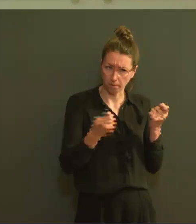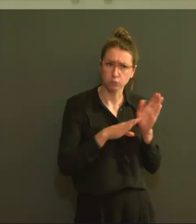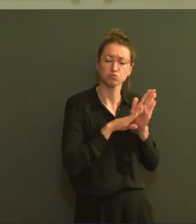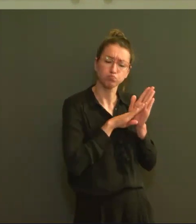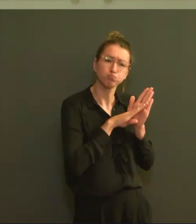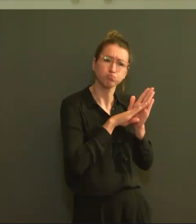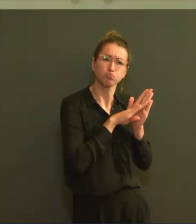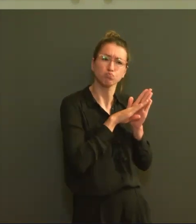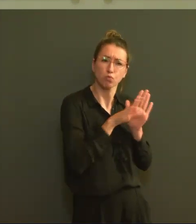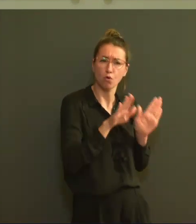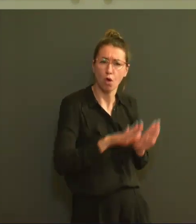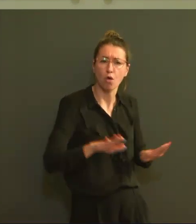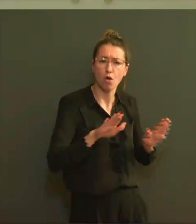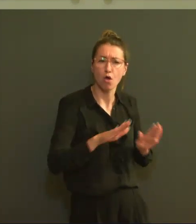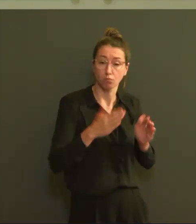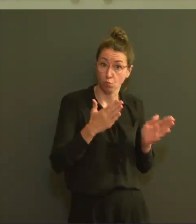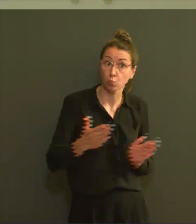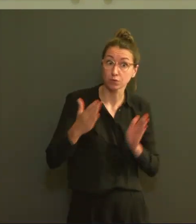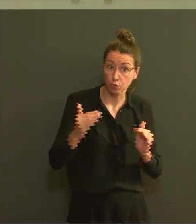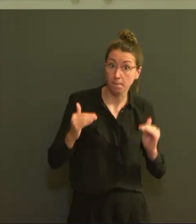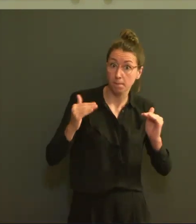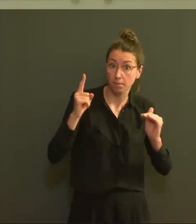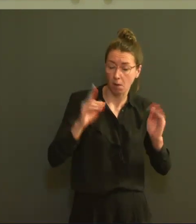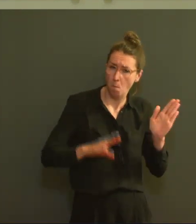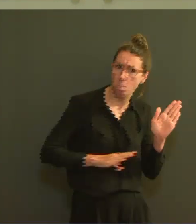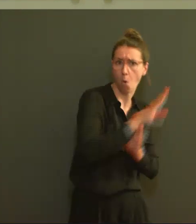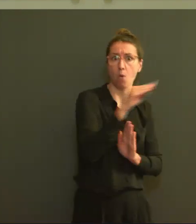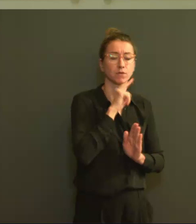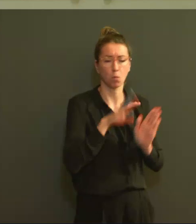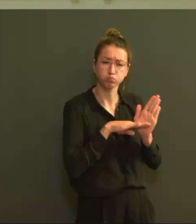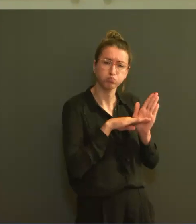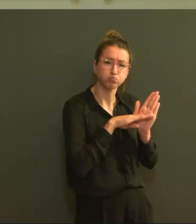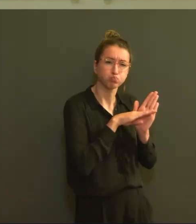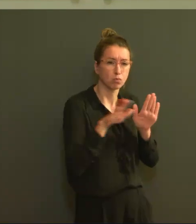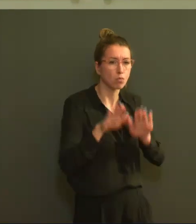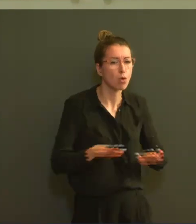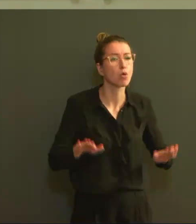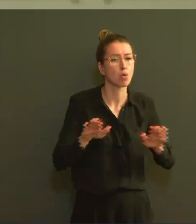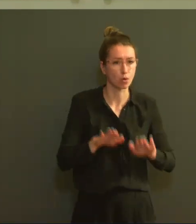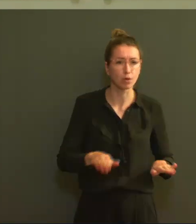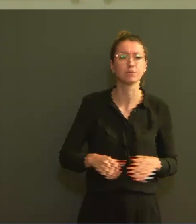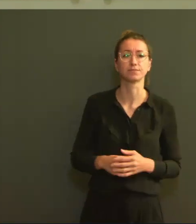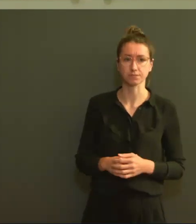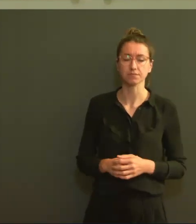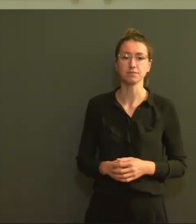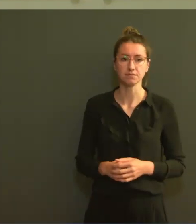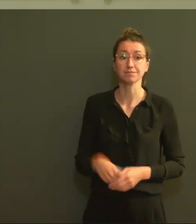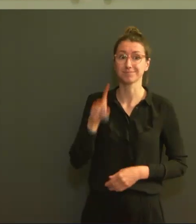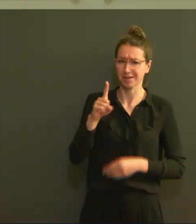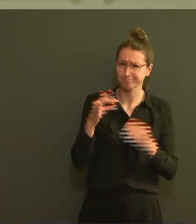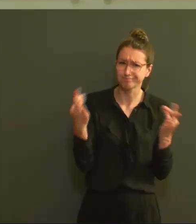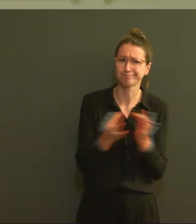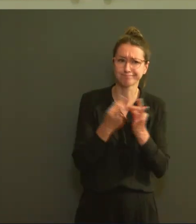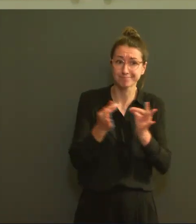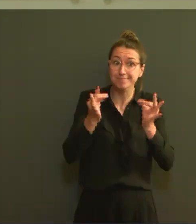semble interrompue. Cependant, il est important de préciser que cette moyenne cache